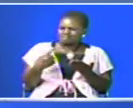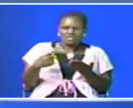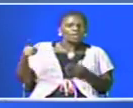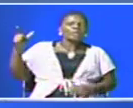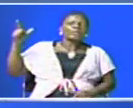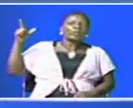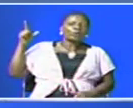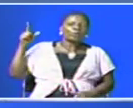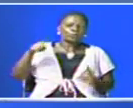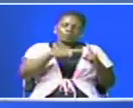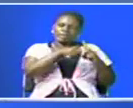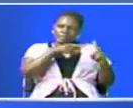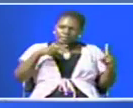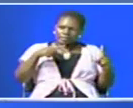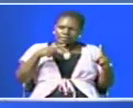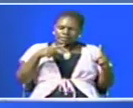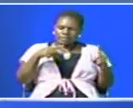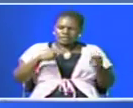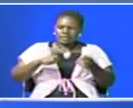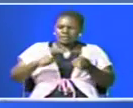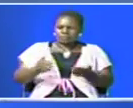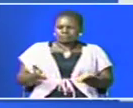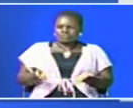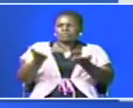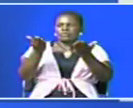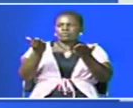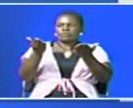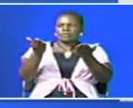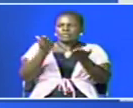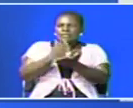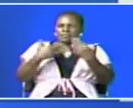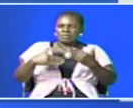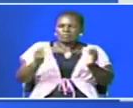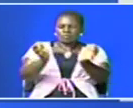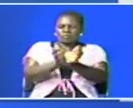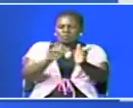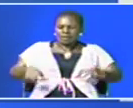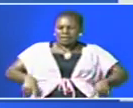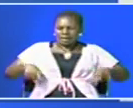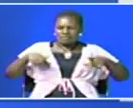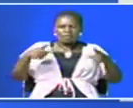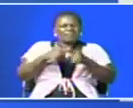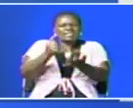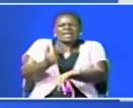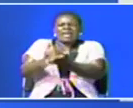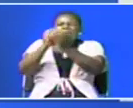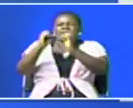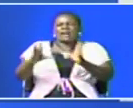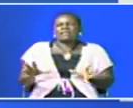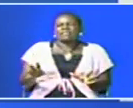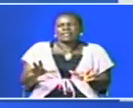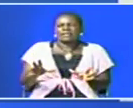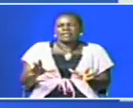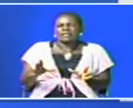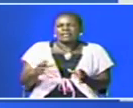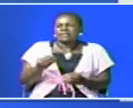sheria kuhusu mauaji itiwe nguvu. Siku hizi unapata kuwa mtu anapatiwa kifungo cha maisha lakini haisaidii. Akienda kule bado yanywa